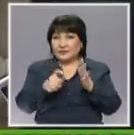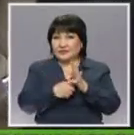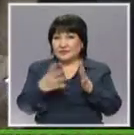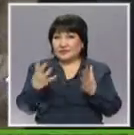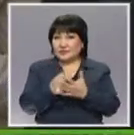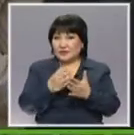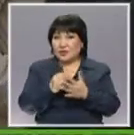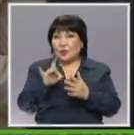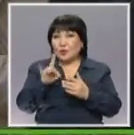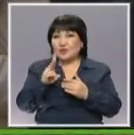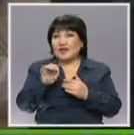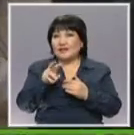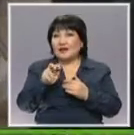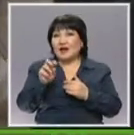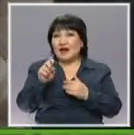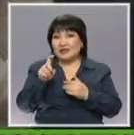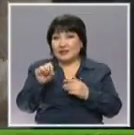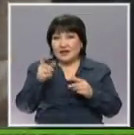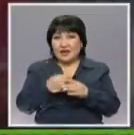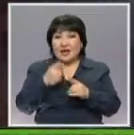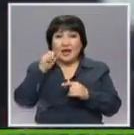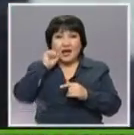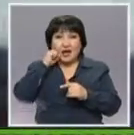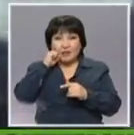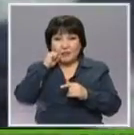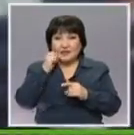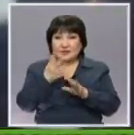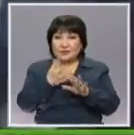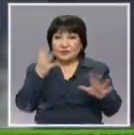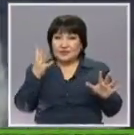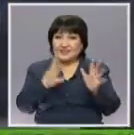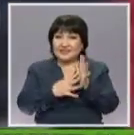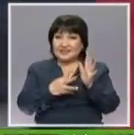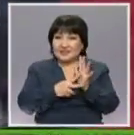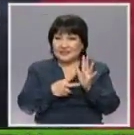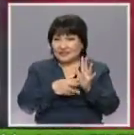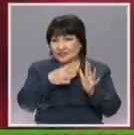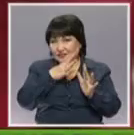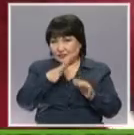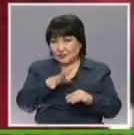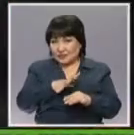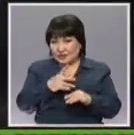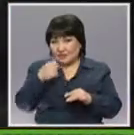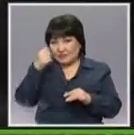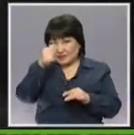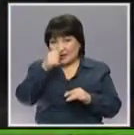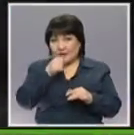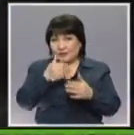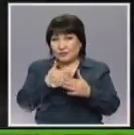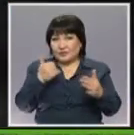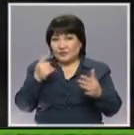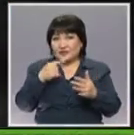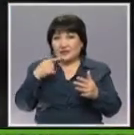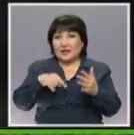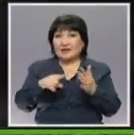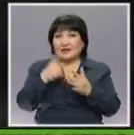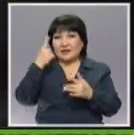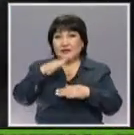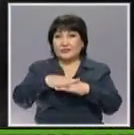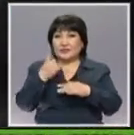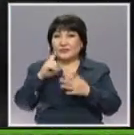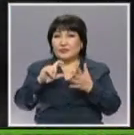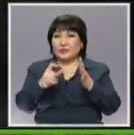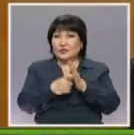Оңалхан апаның пәтер кезегінде тұрғанына 8 жылдың жүзі болған. Осыдан бір ай бұрын қалалық әкімдіктен бір бөлмелі пәтер елендіңіз